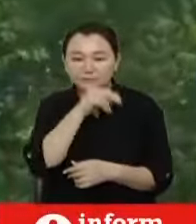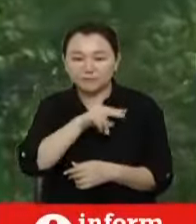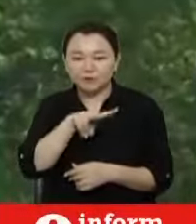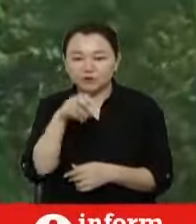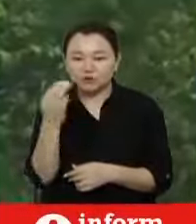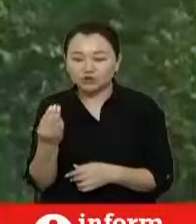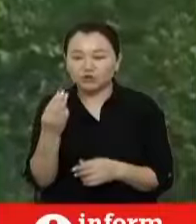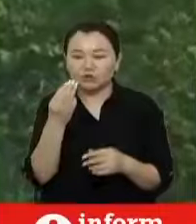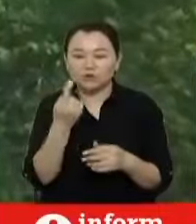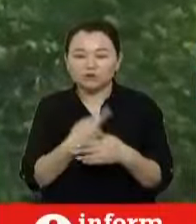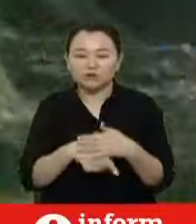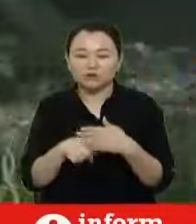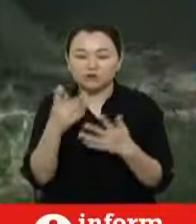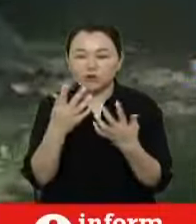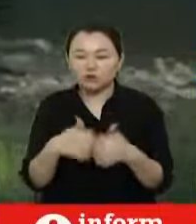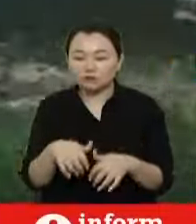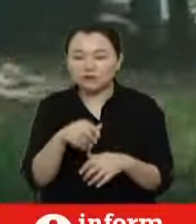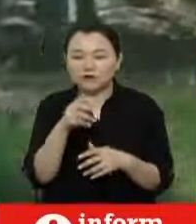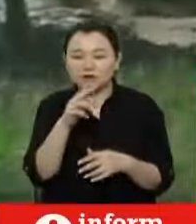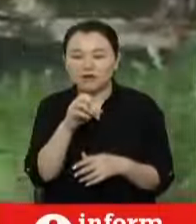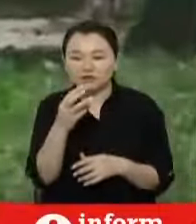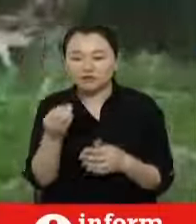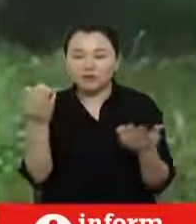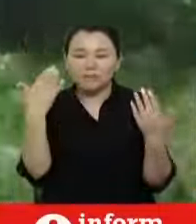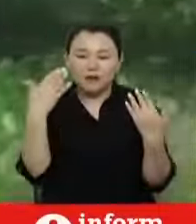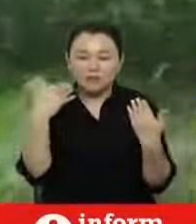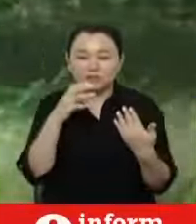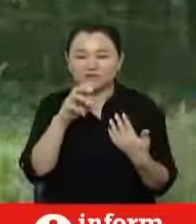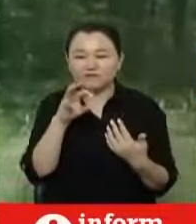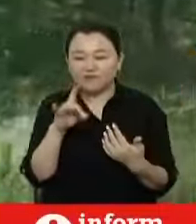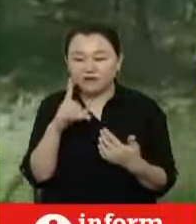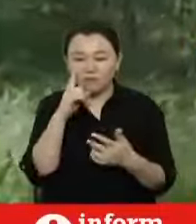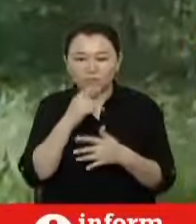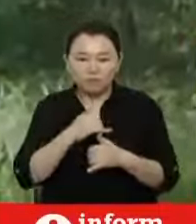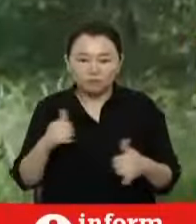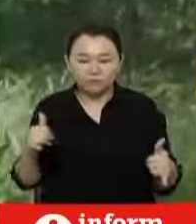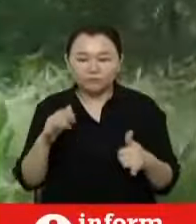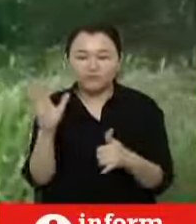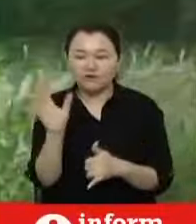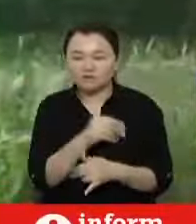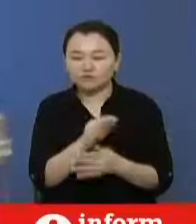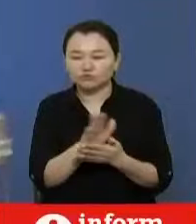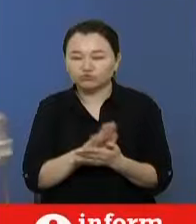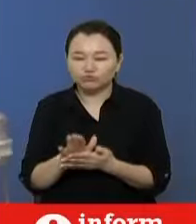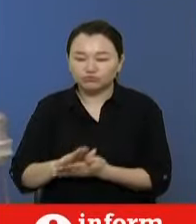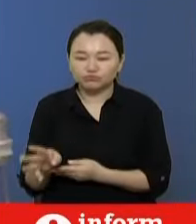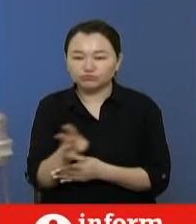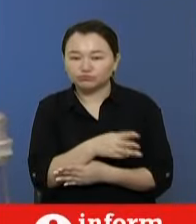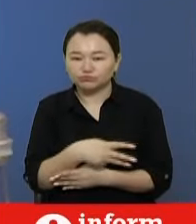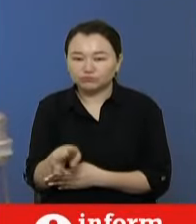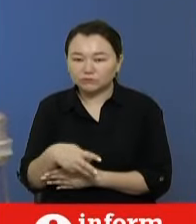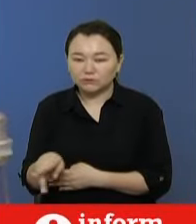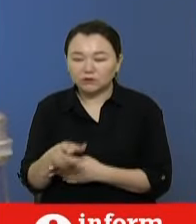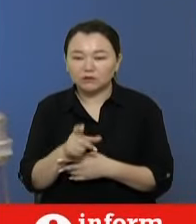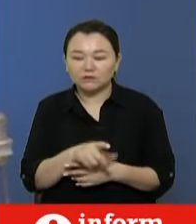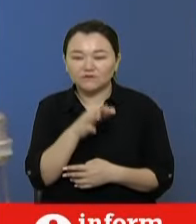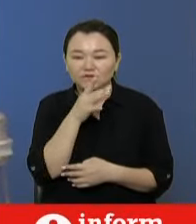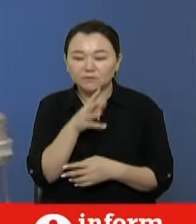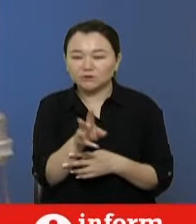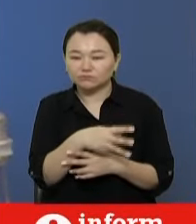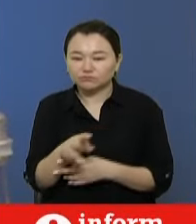этого, значительное количество насекомых обитает в парках и скверах. Сейчас их уже вовсю обрабатывают. В текущем эпидсезоне